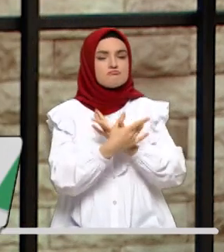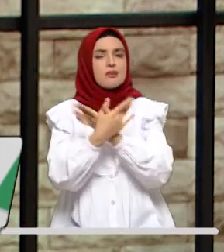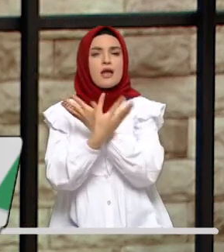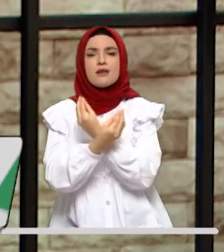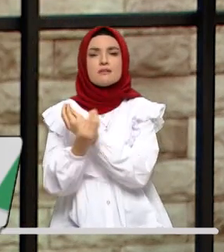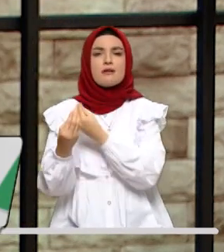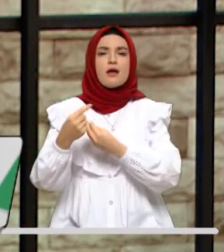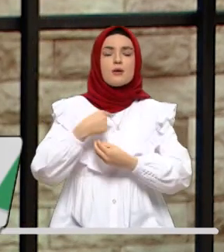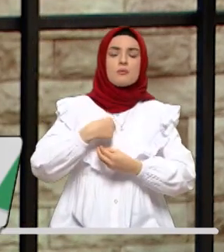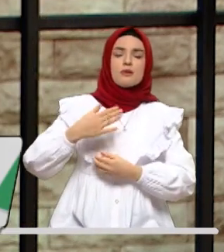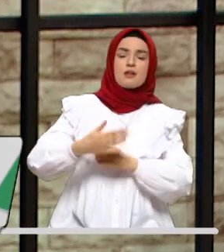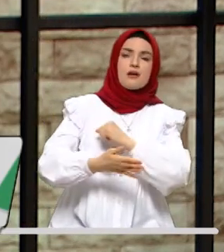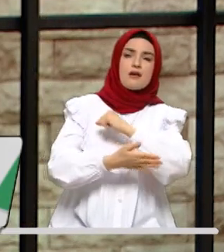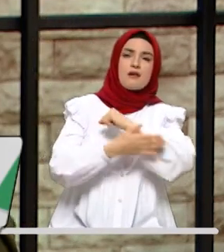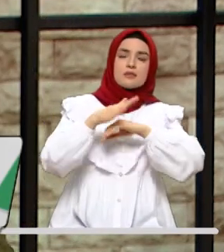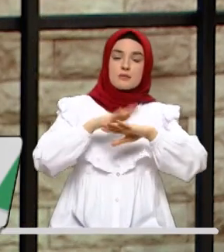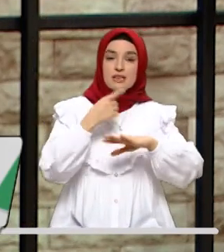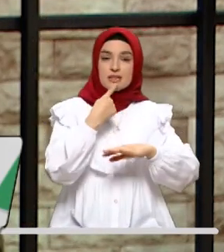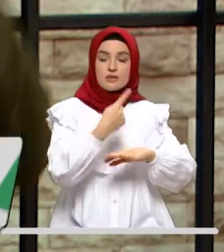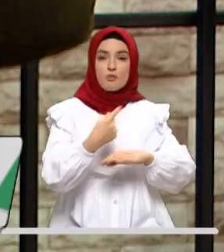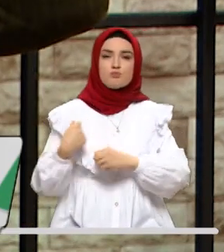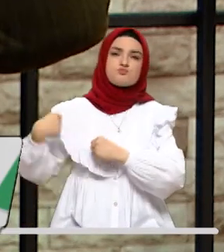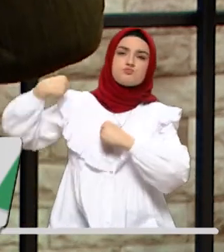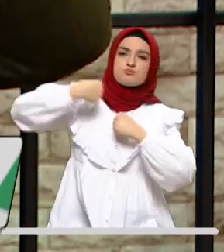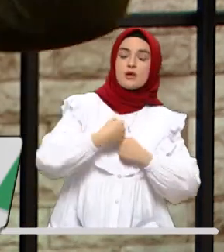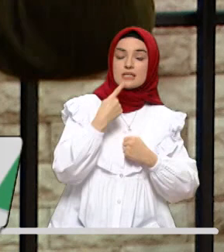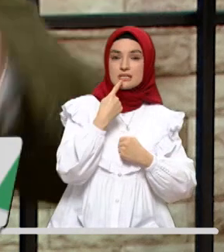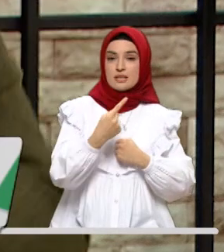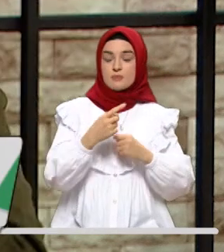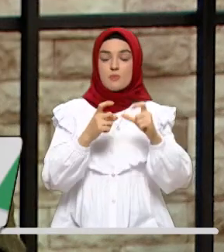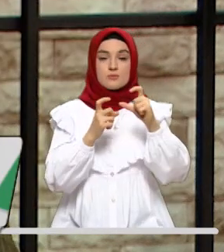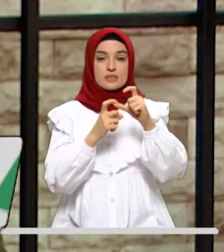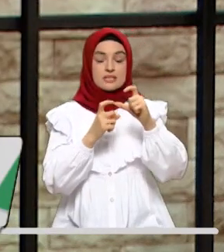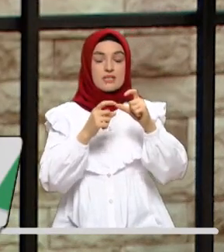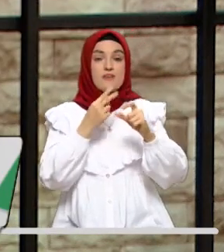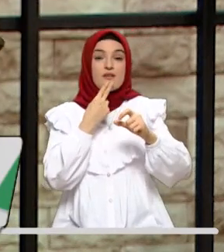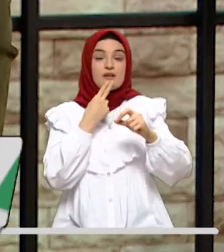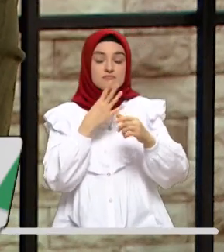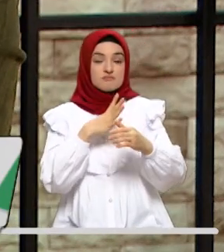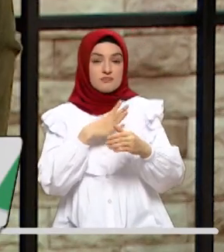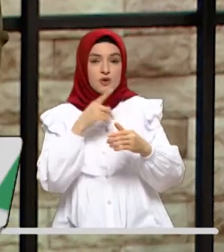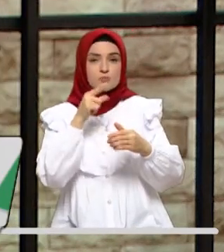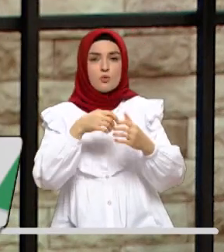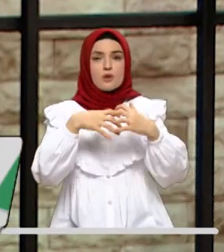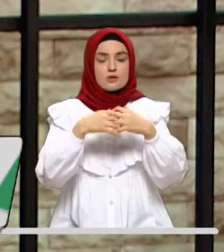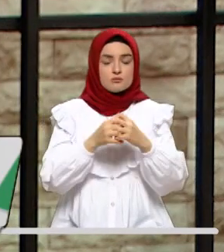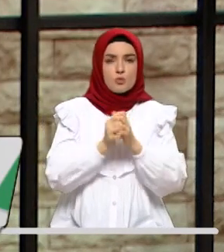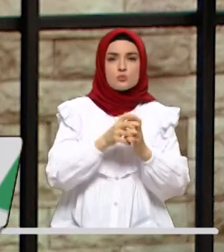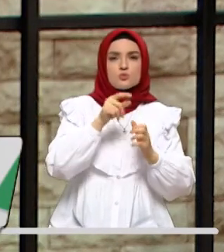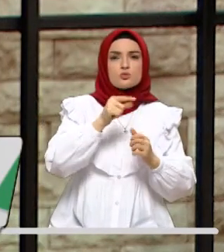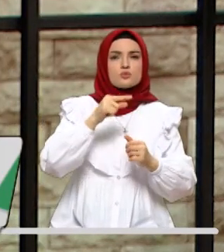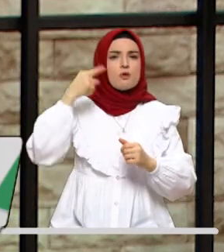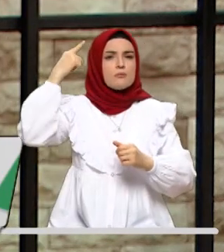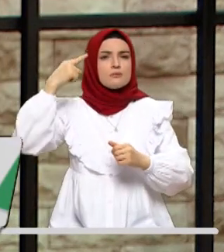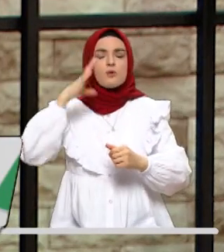etti. Bismillah'ın sırrıyla bu topu kaldırdım. Şerife bacımız Kastamonu'dan. Bu anlayışa bakın, bu tefekküre bakın,